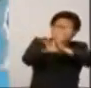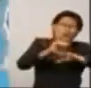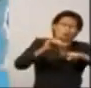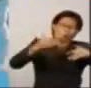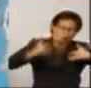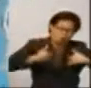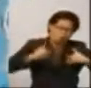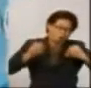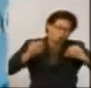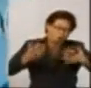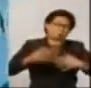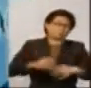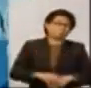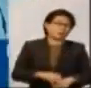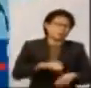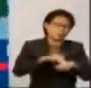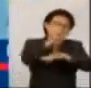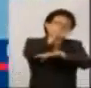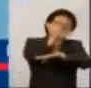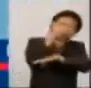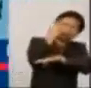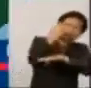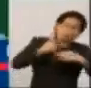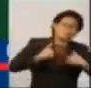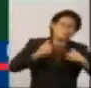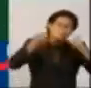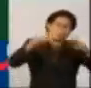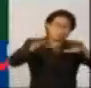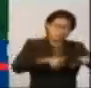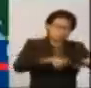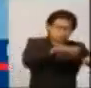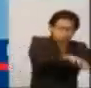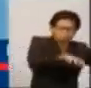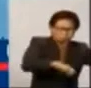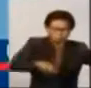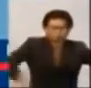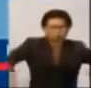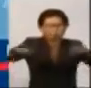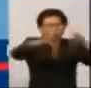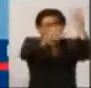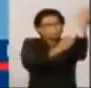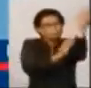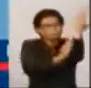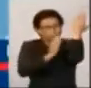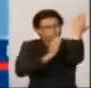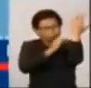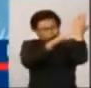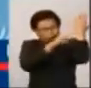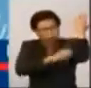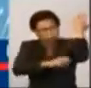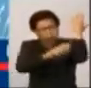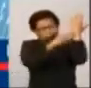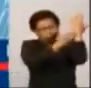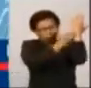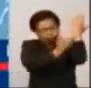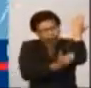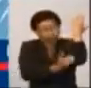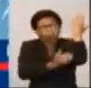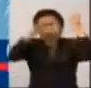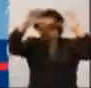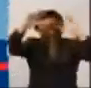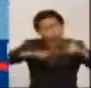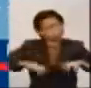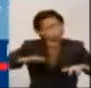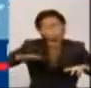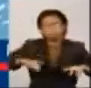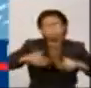negeri Sarawak. Pada petang tadi, terdapat banyak kawasan-kawasan di bahagian pantai barat semenanjung yang mengalami hujan dan masih lagi